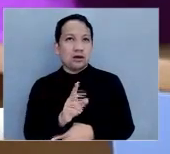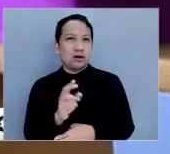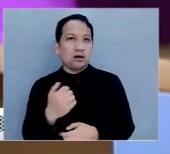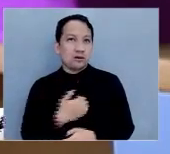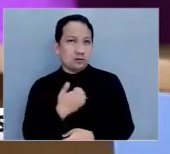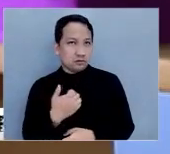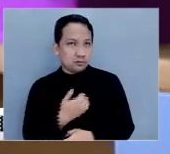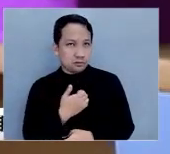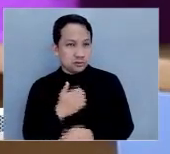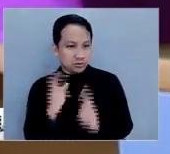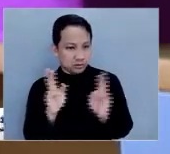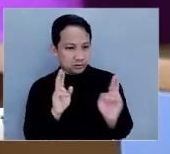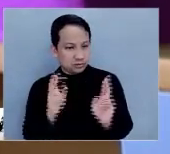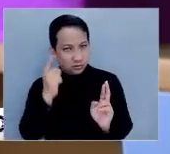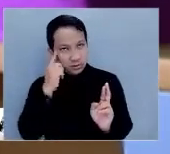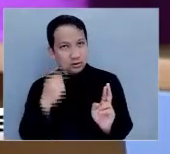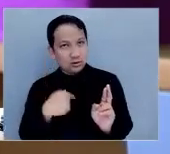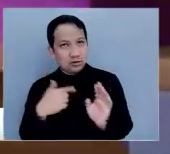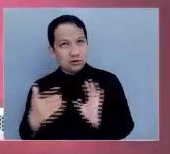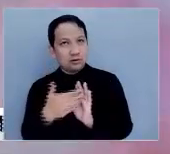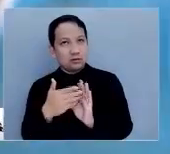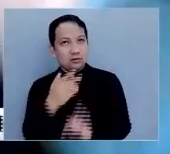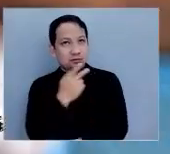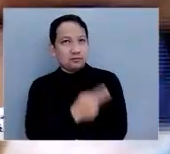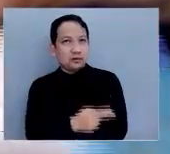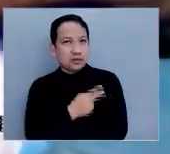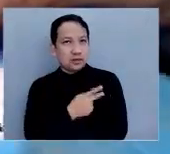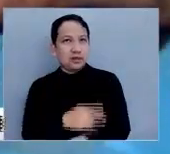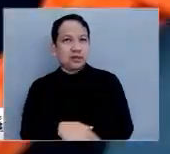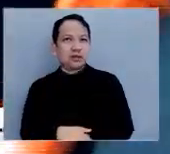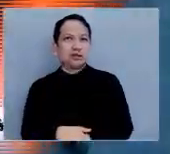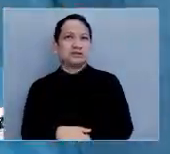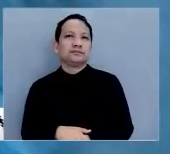emotional readiness when facing patients.